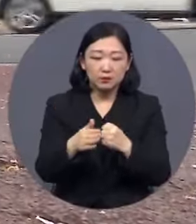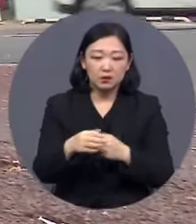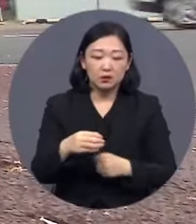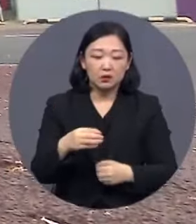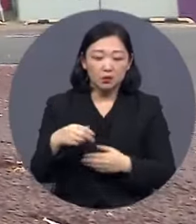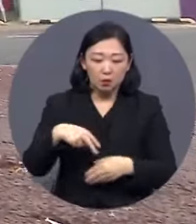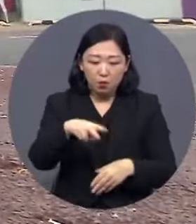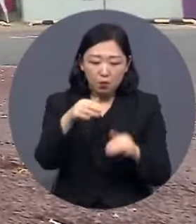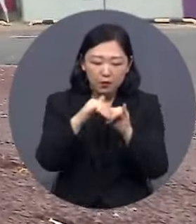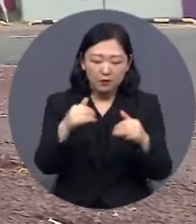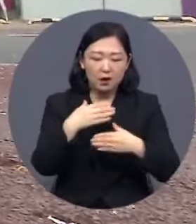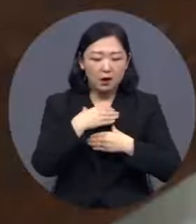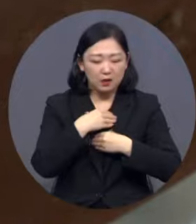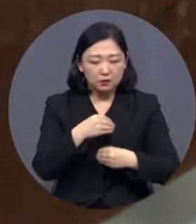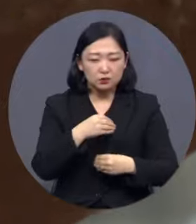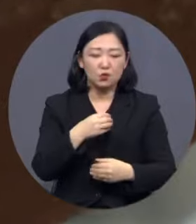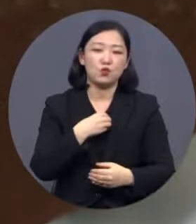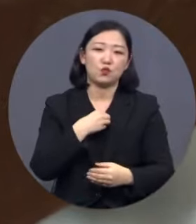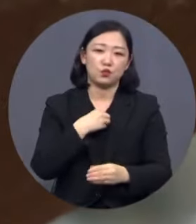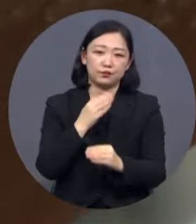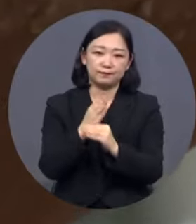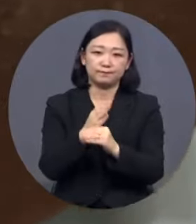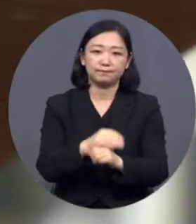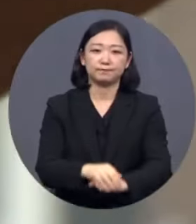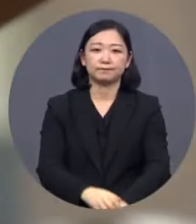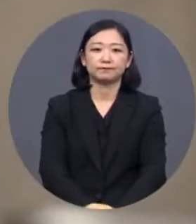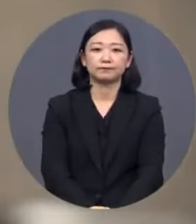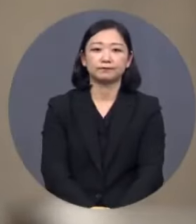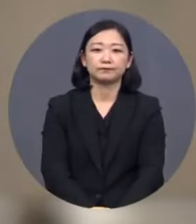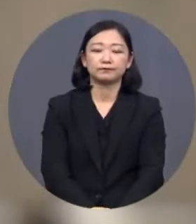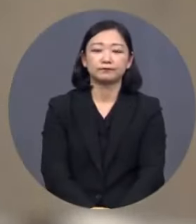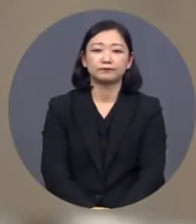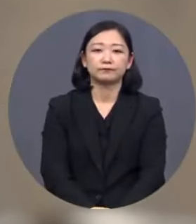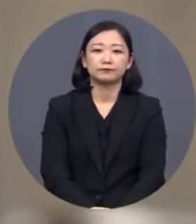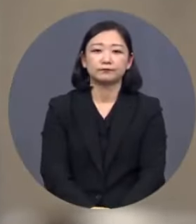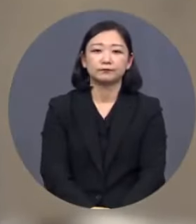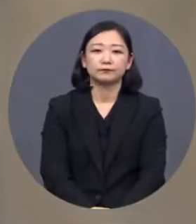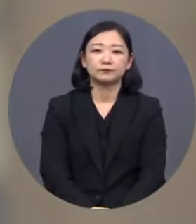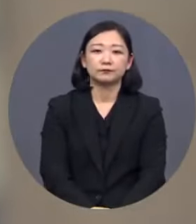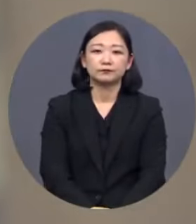지나다니는 보행자들의 안전마저 위협받고 있습니다. MBC 뉴스 이따금입니다.